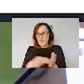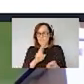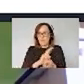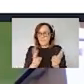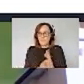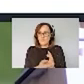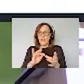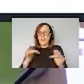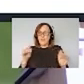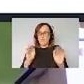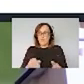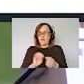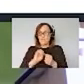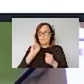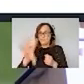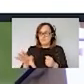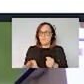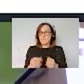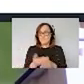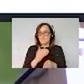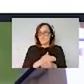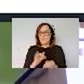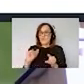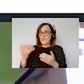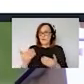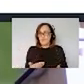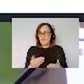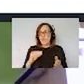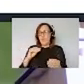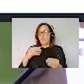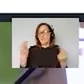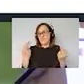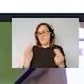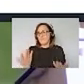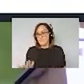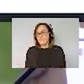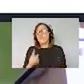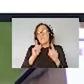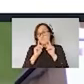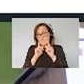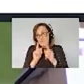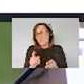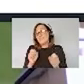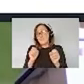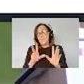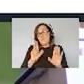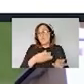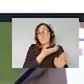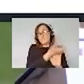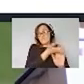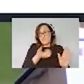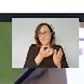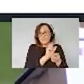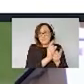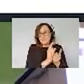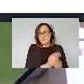Czy link do spotkania można wygenerować wcześniej, wysłać jako zaproszenie na e-dzienniku? Może pani wygenerować wcześniej, zostawić sobie stronę i